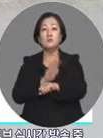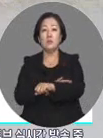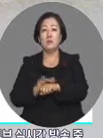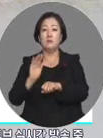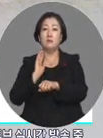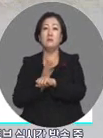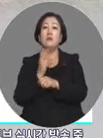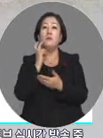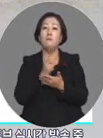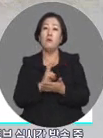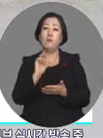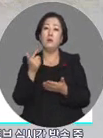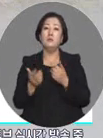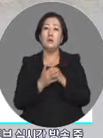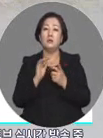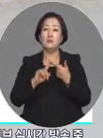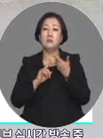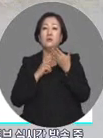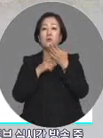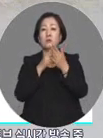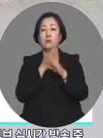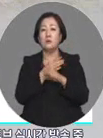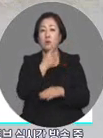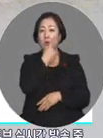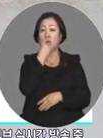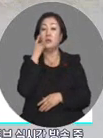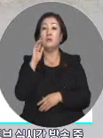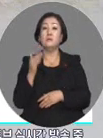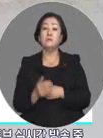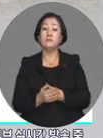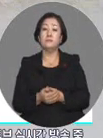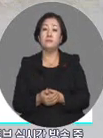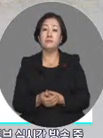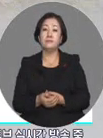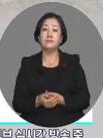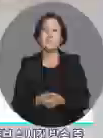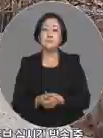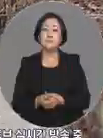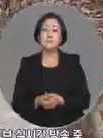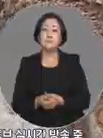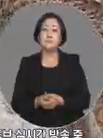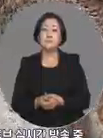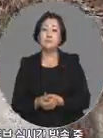처벌은 이루어지지 않은 걸로 확인됐습니다. 전병주 기자입니다.